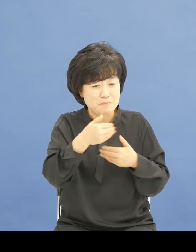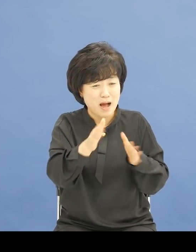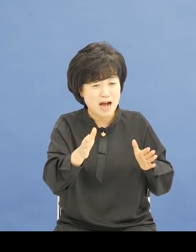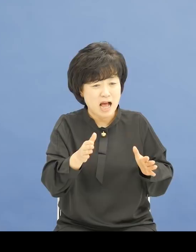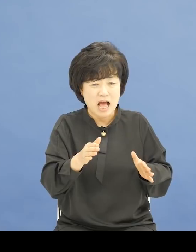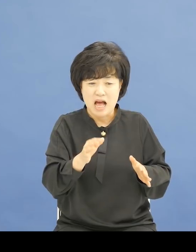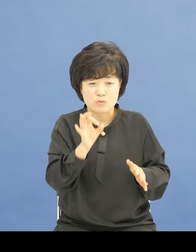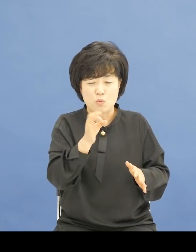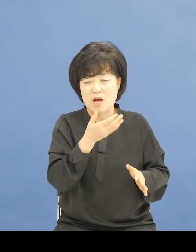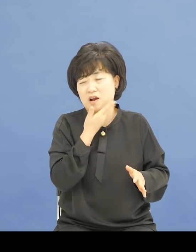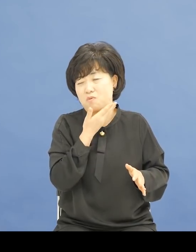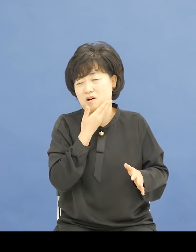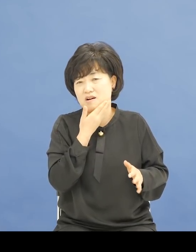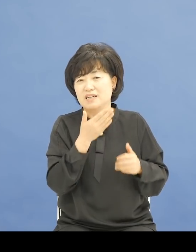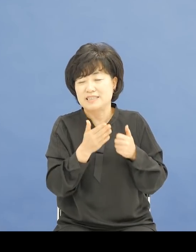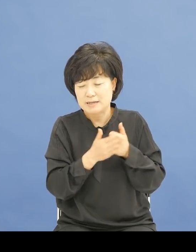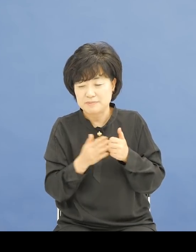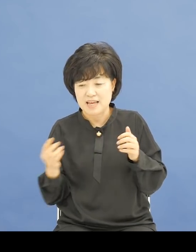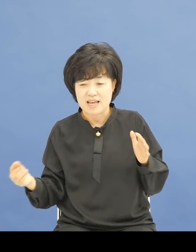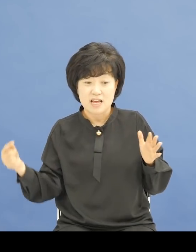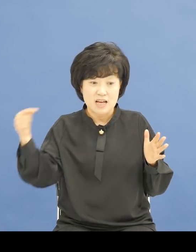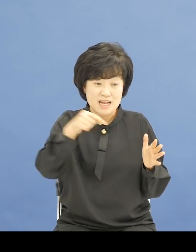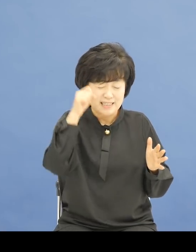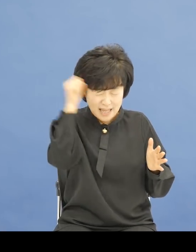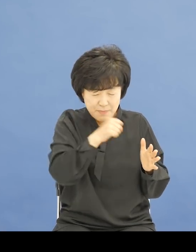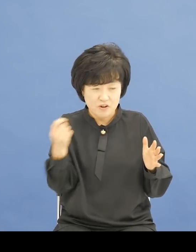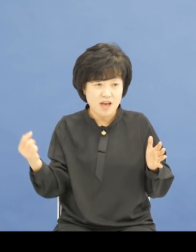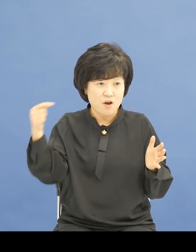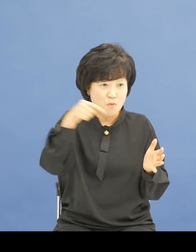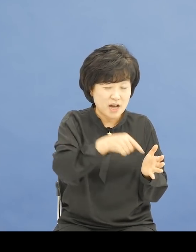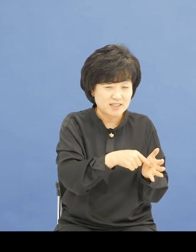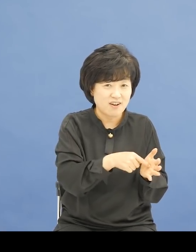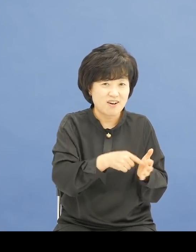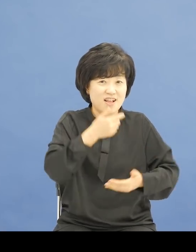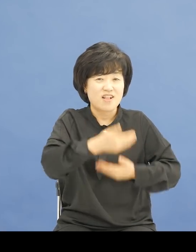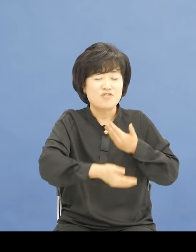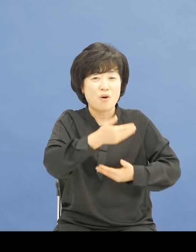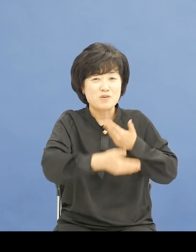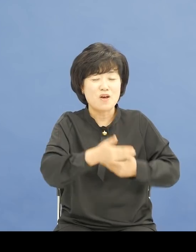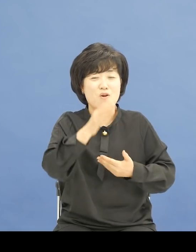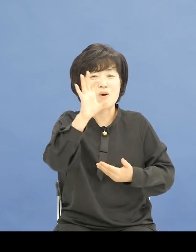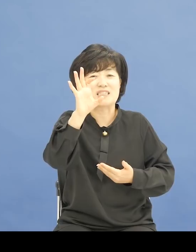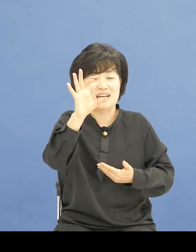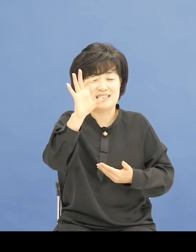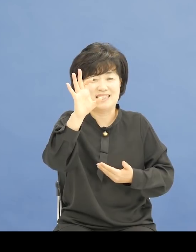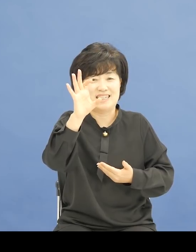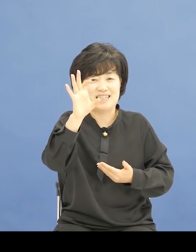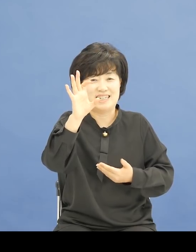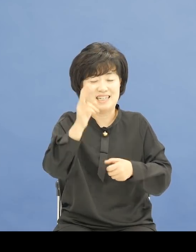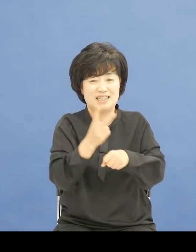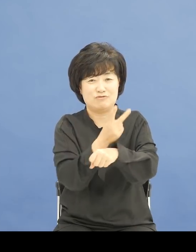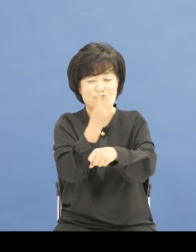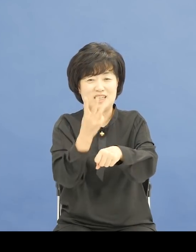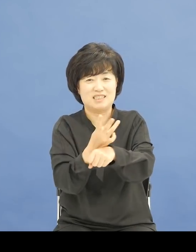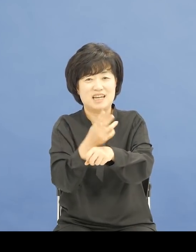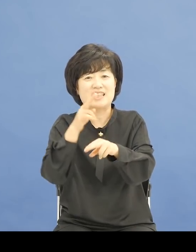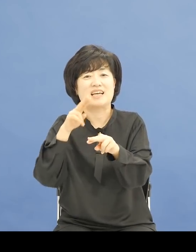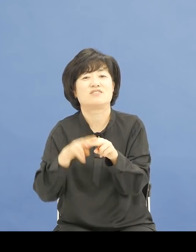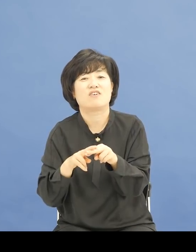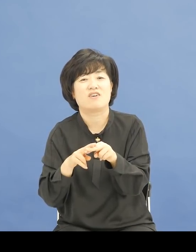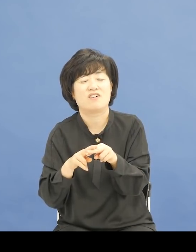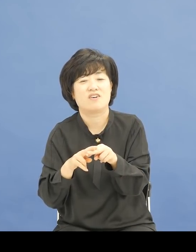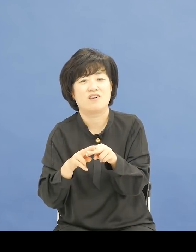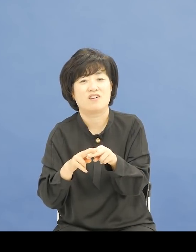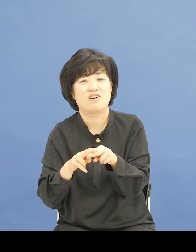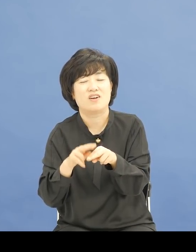와서 심야버스 타고 와서 서울 고속버스 터미널 이제 화장실에서 네. 2-3시간 동안 앉아 있는 겁니다. 화장실에요? 네.